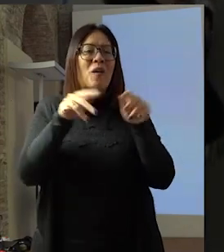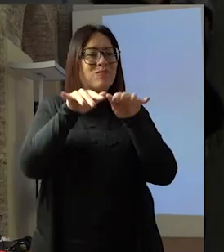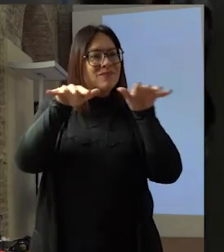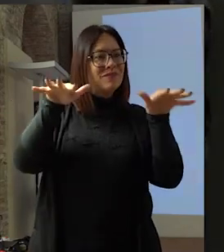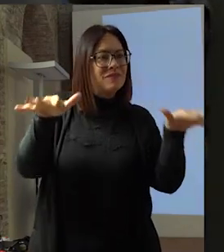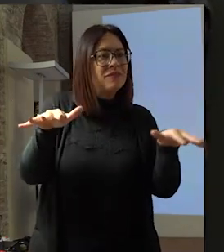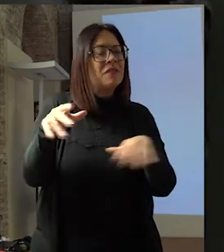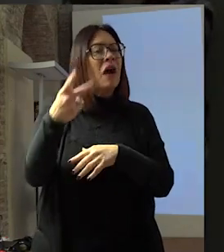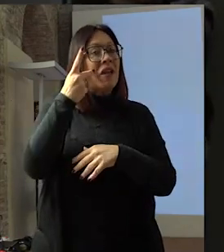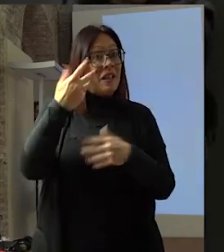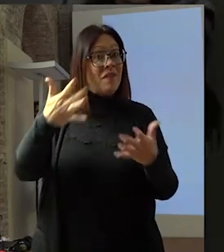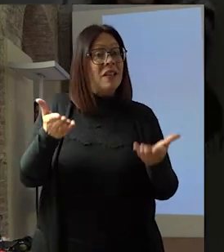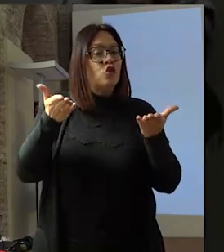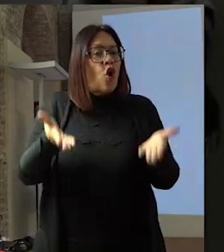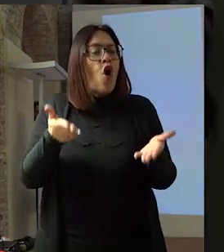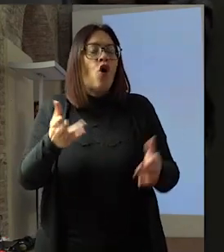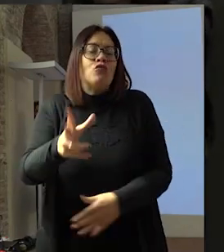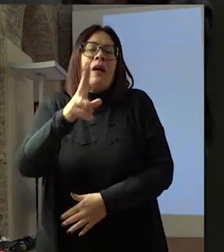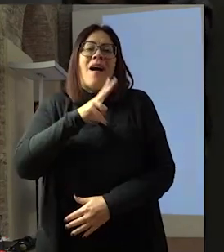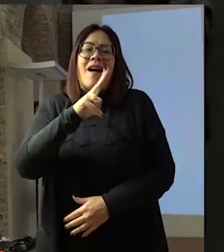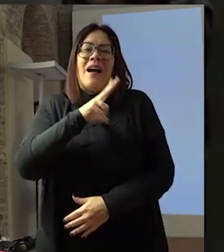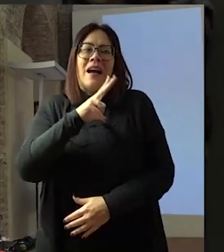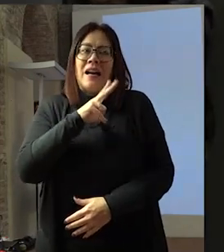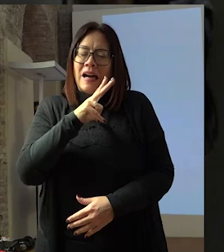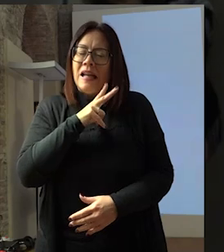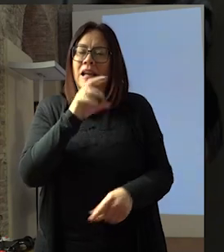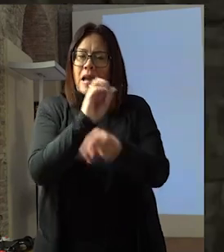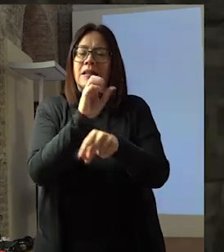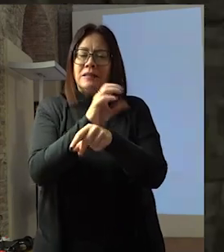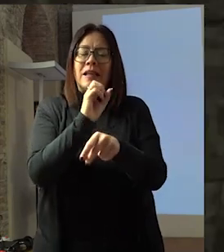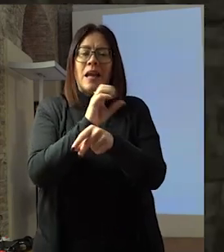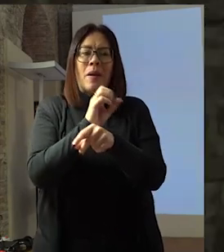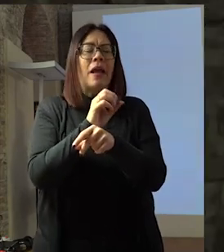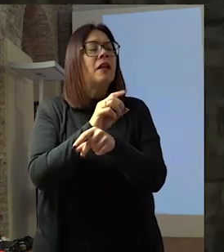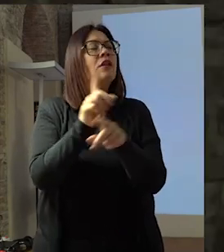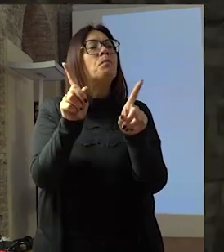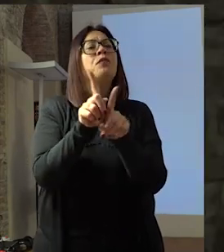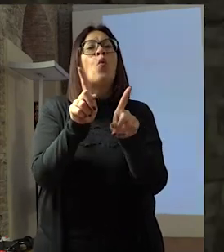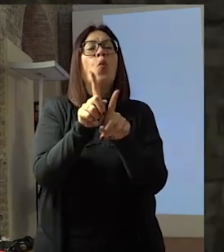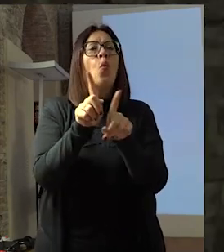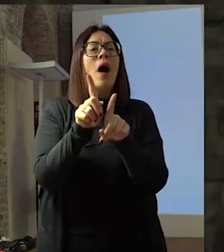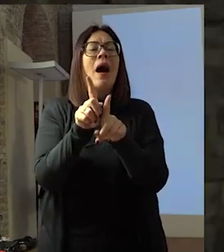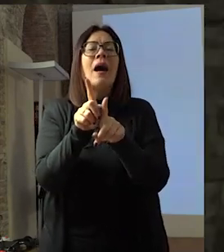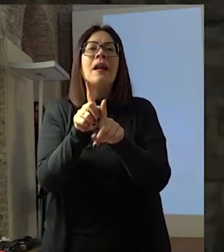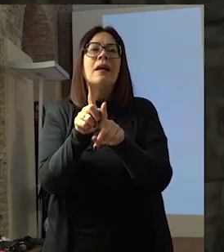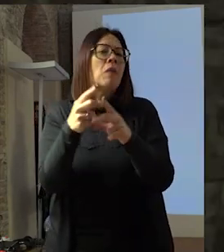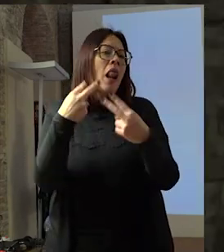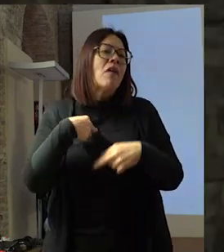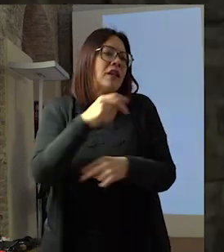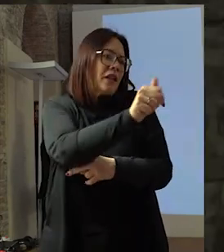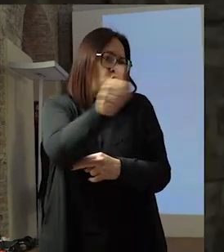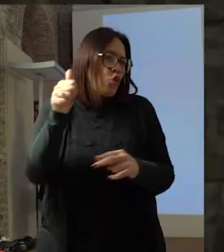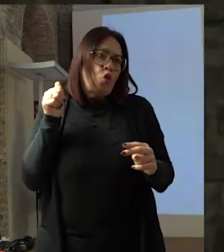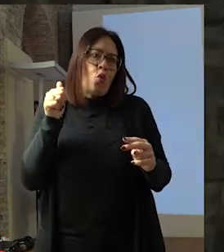potuto provare oggi sono ricche di tanti insegnamenti, come poi diciamo la vita di ognuno di noi è